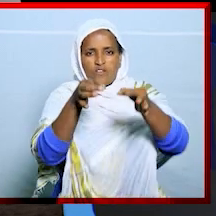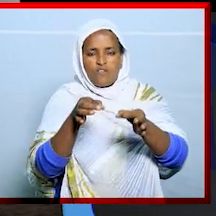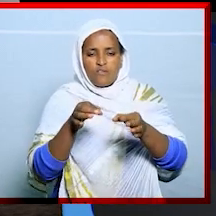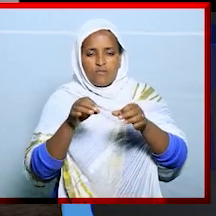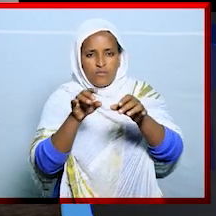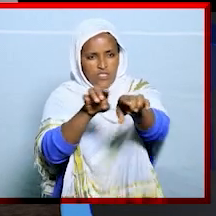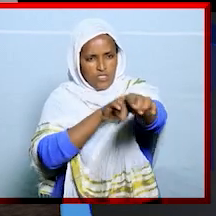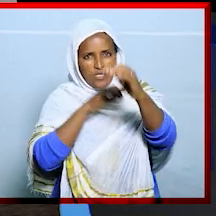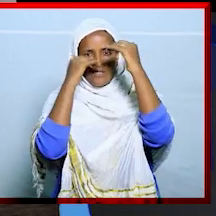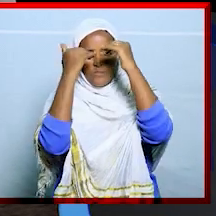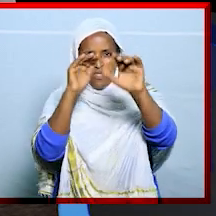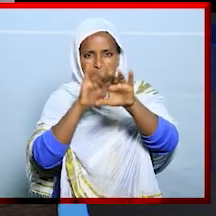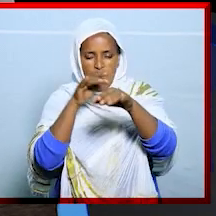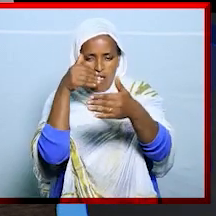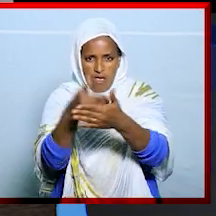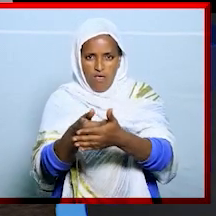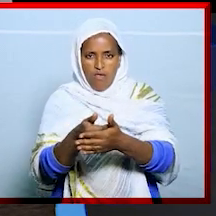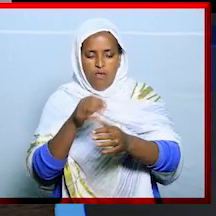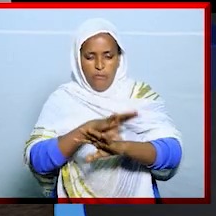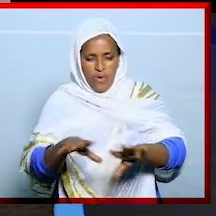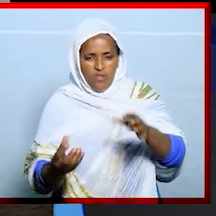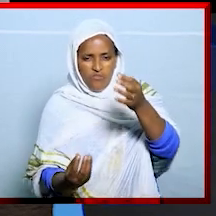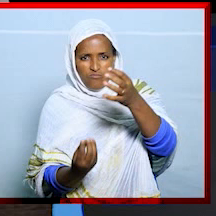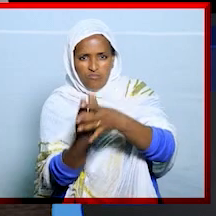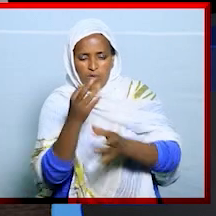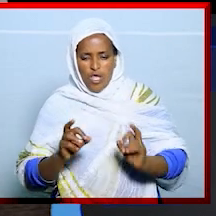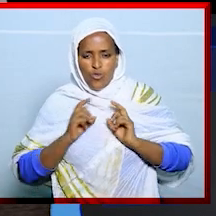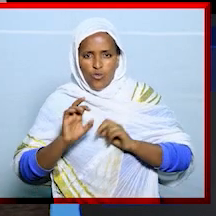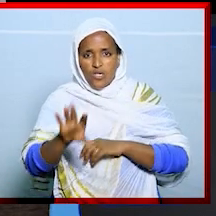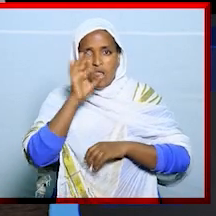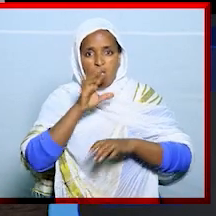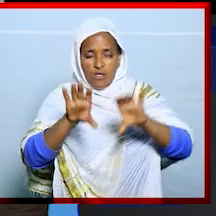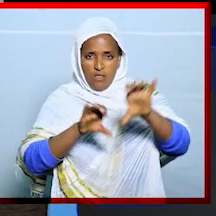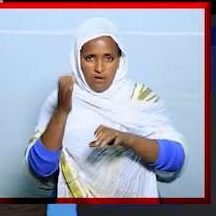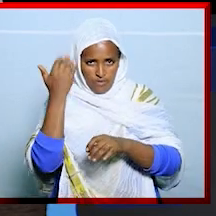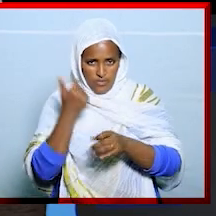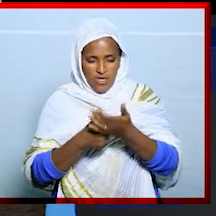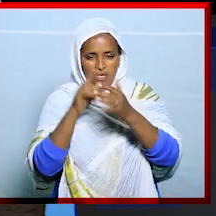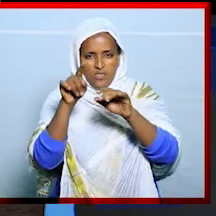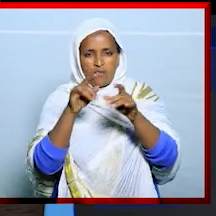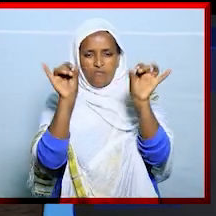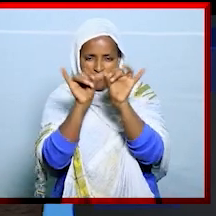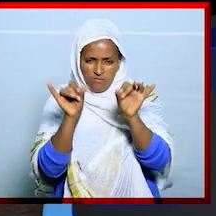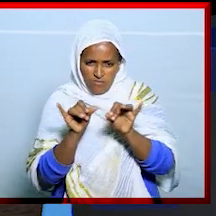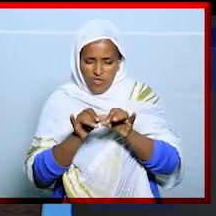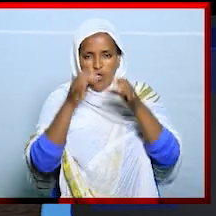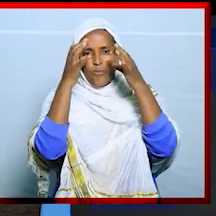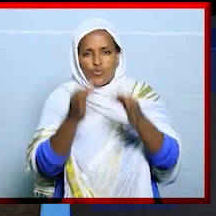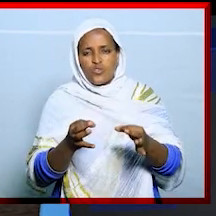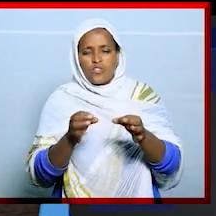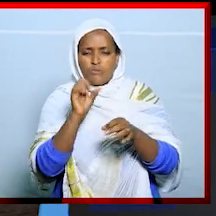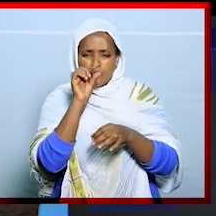እንድትመግብ ተገቢ ርቀት ላይ አድርጎ ከዛም ብትቀርብ ኖሮ መሬትን አቃጥላ ህይወት እንዳይገኝ ታደርግ ነበረ። ከዛም